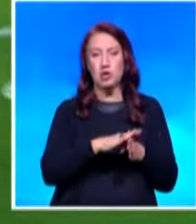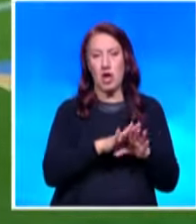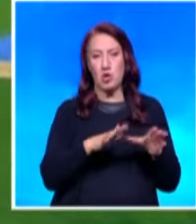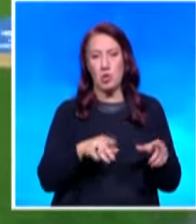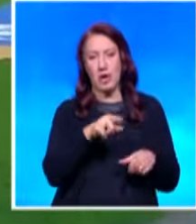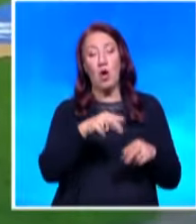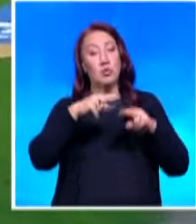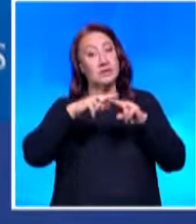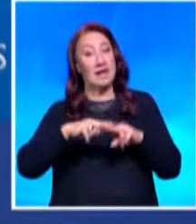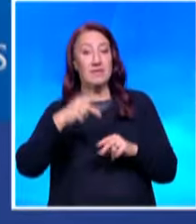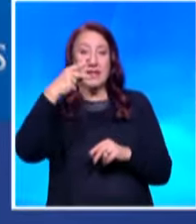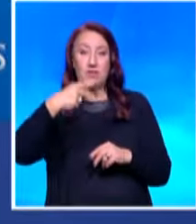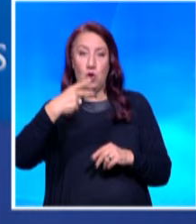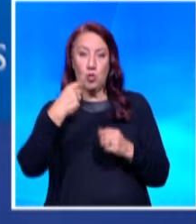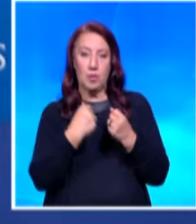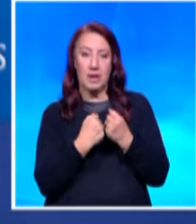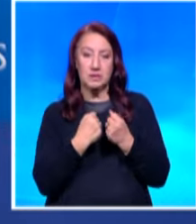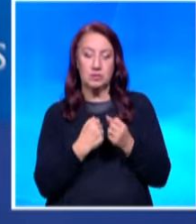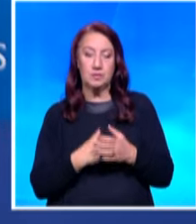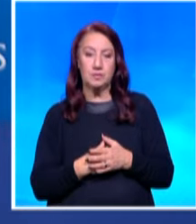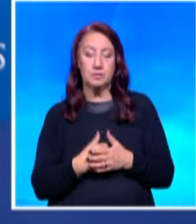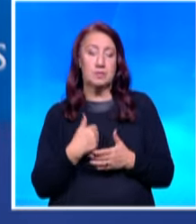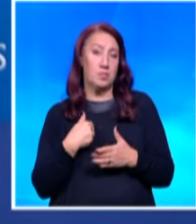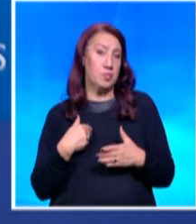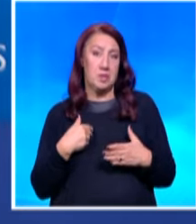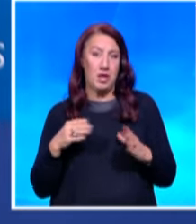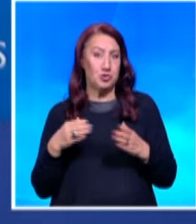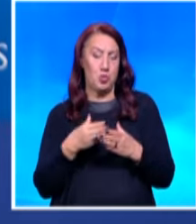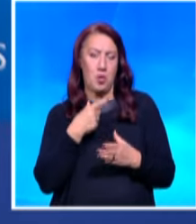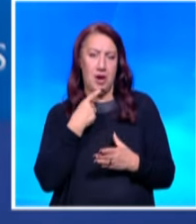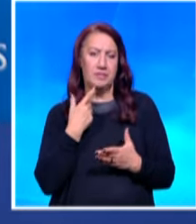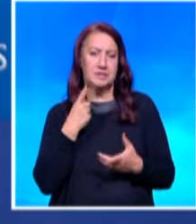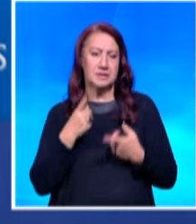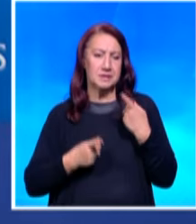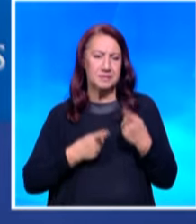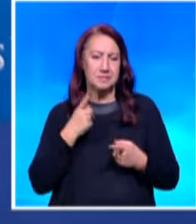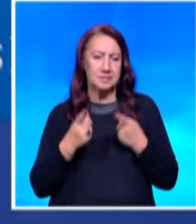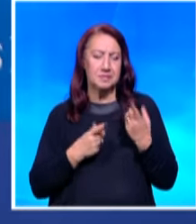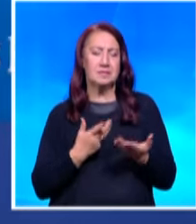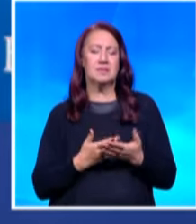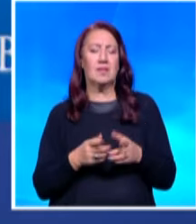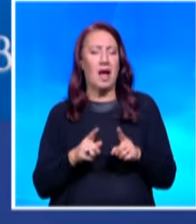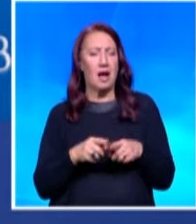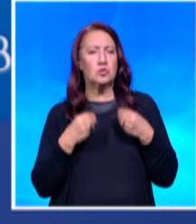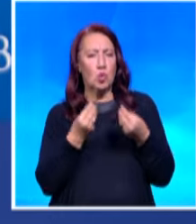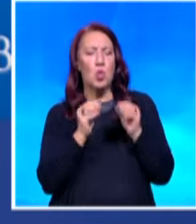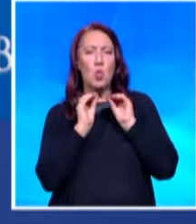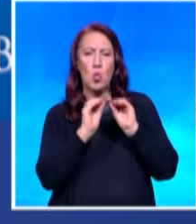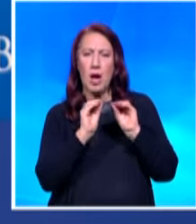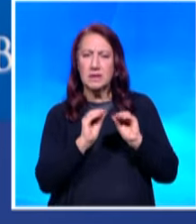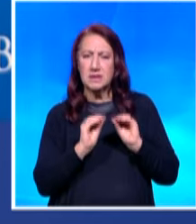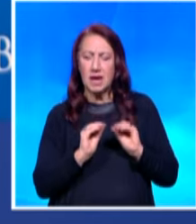класирането. Нашия отбор се стара да играе максимално под указанията, които имаха.